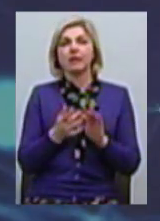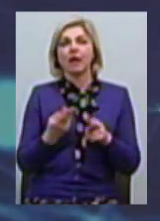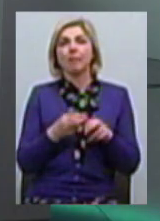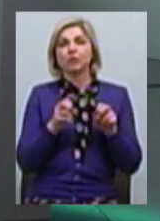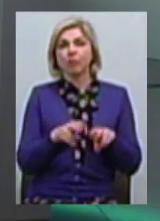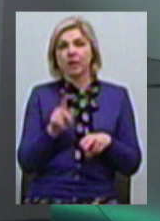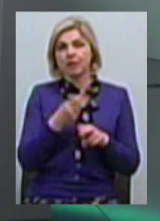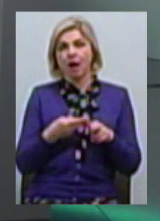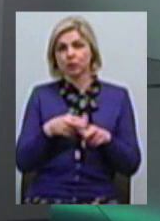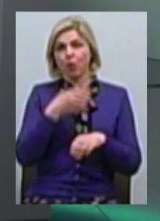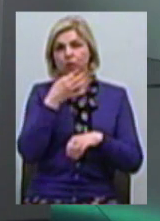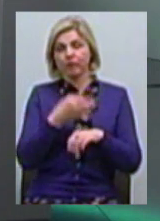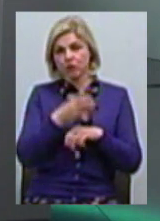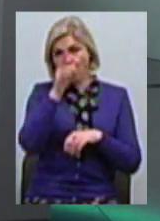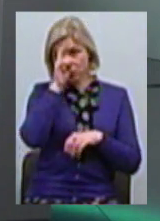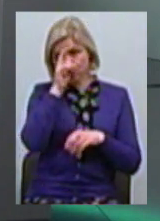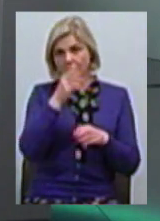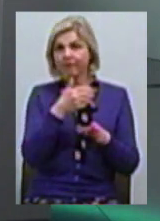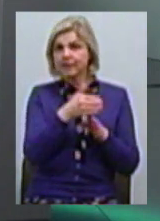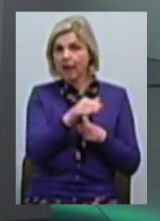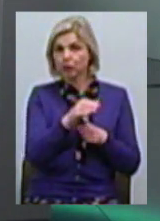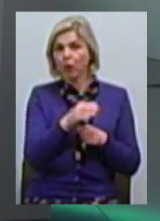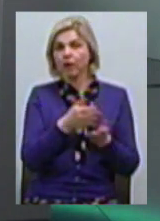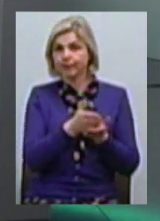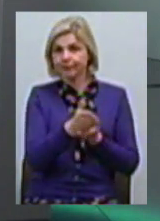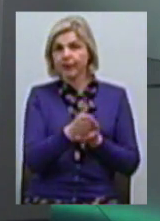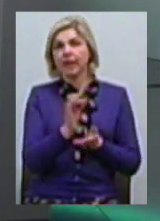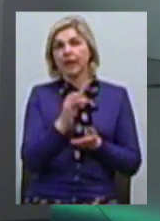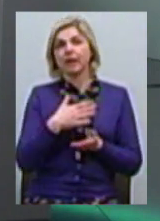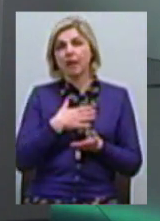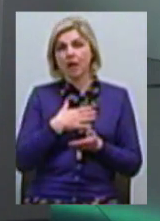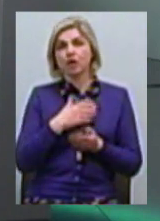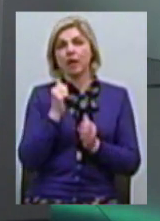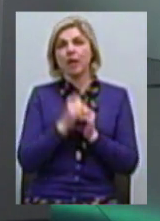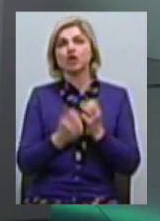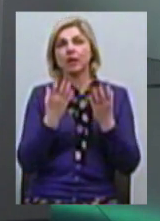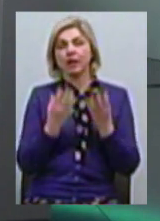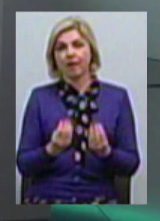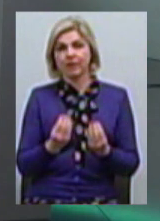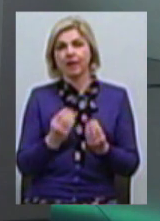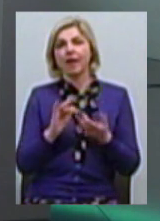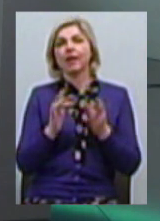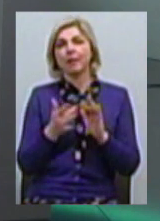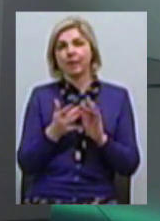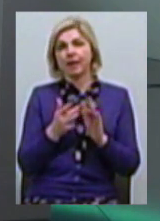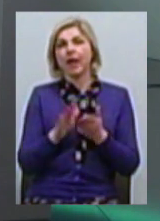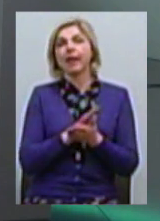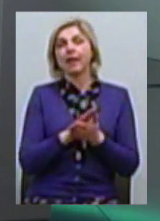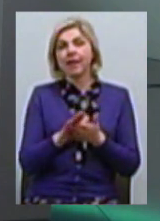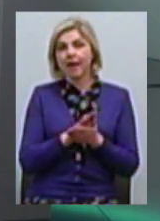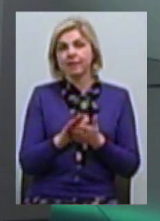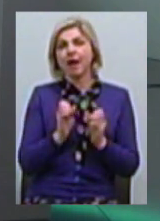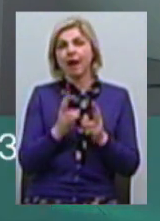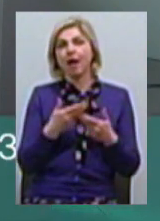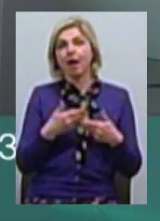за которую отвечает государственный сектор, и наша с вами ежедневная кибергигиена, как мы с